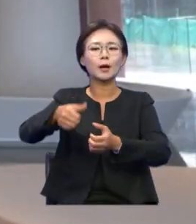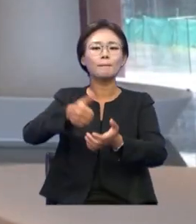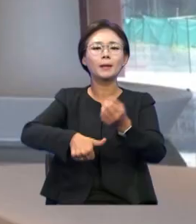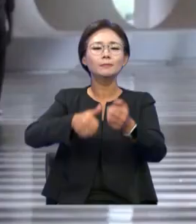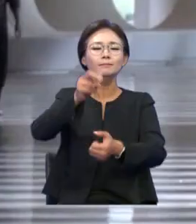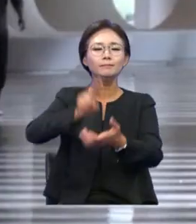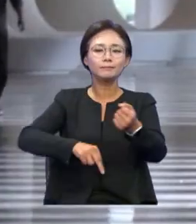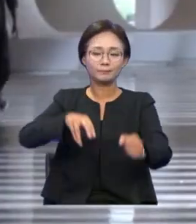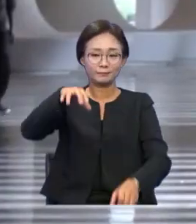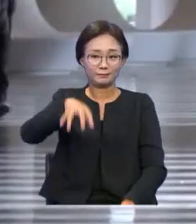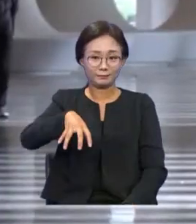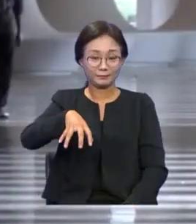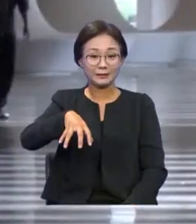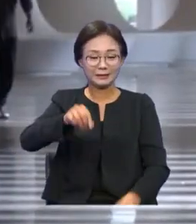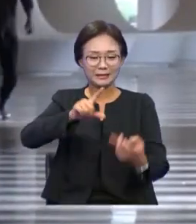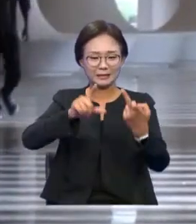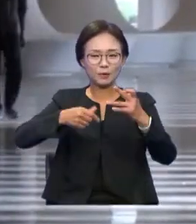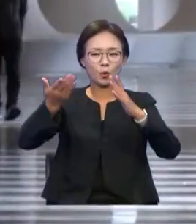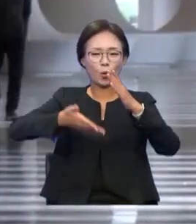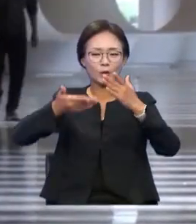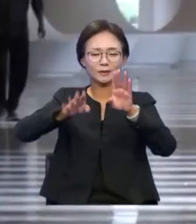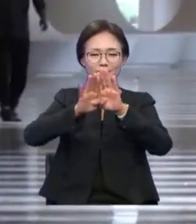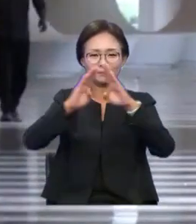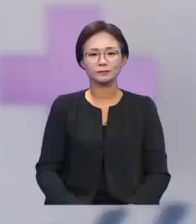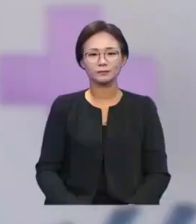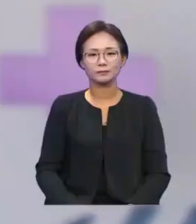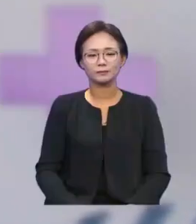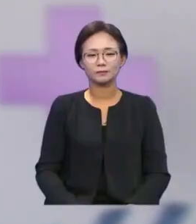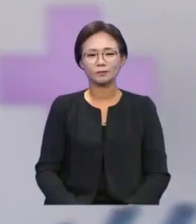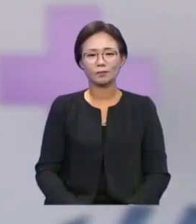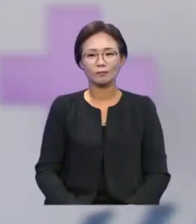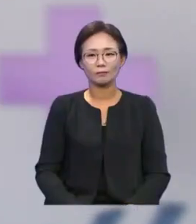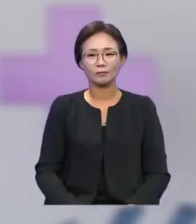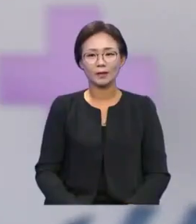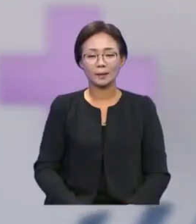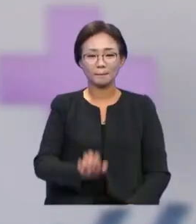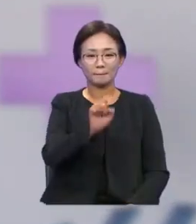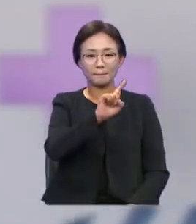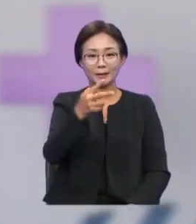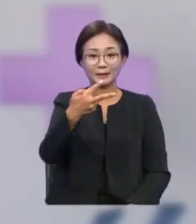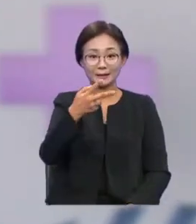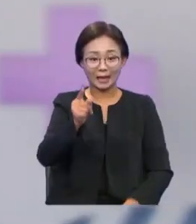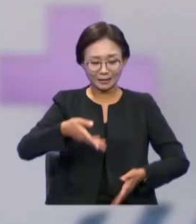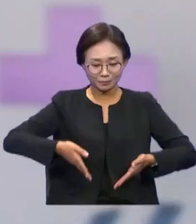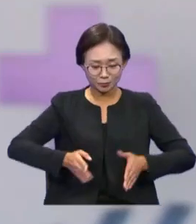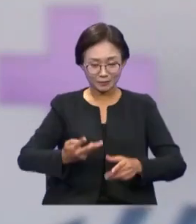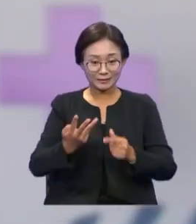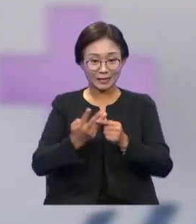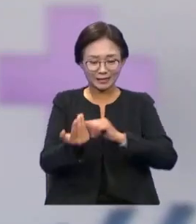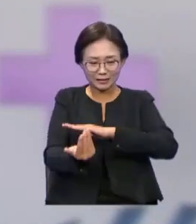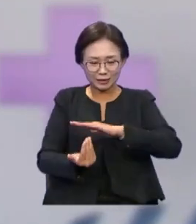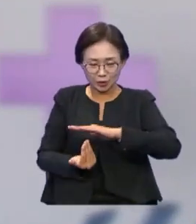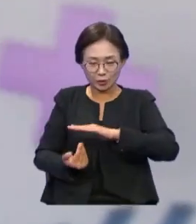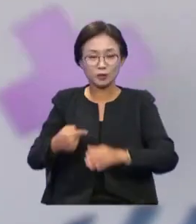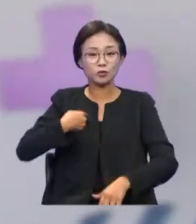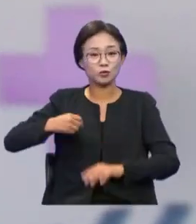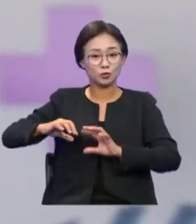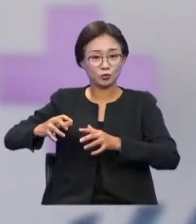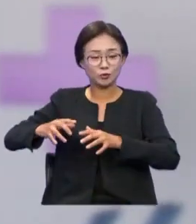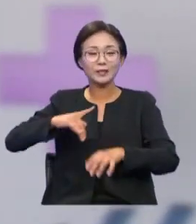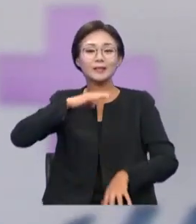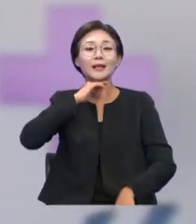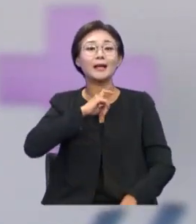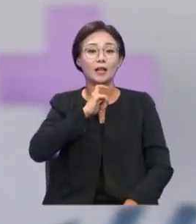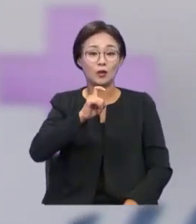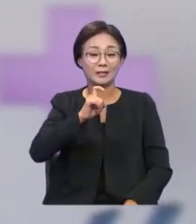이 건물은 올해 말 공식 개장한다네요. 판다 푸바오가 세 번째 생일을 맞기 조금 전 중국에서는 10살